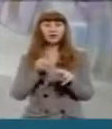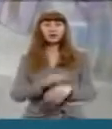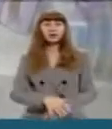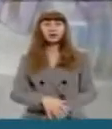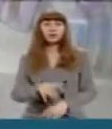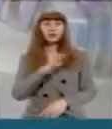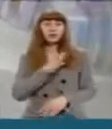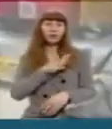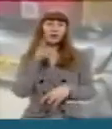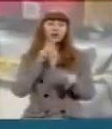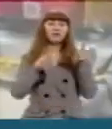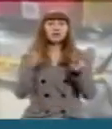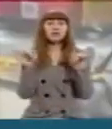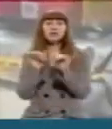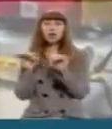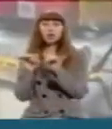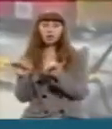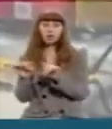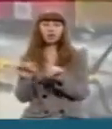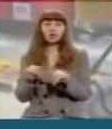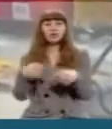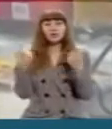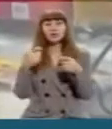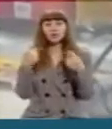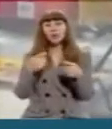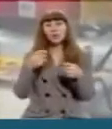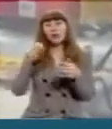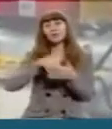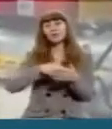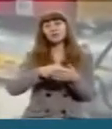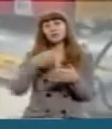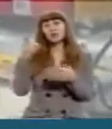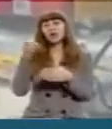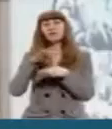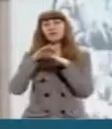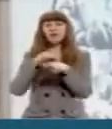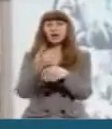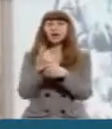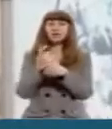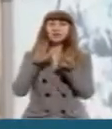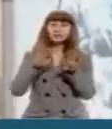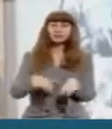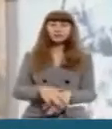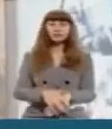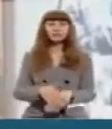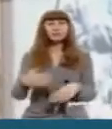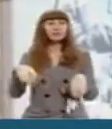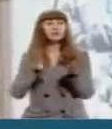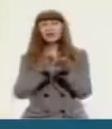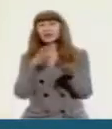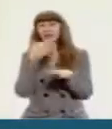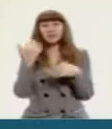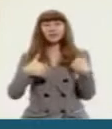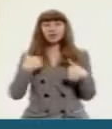Алайда сауда орнының егесі рұқсат қағазым бар деп ақталады. Мамандар жаңа қаулының шыққанын түсіндіріп ескерту жасады. Сонымен қатар тұрғындардан